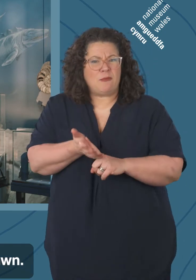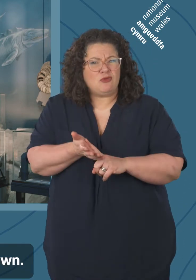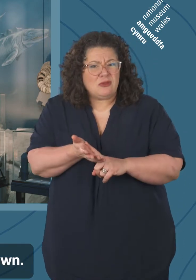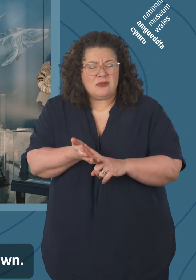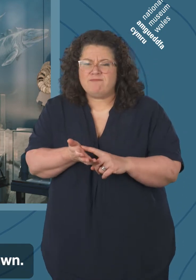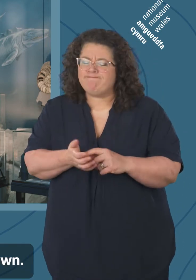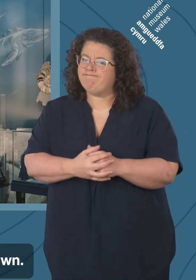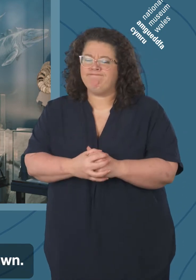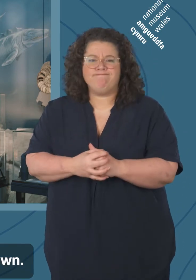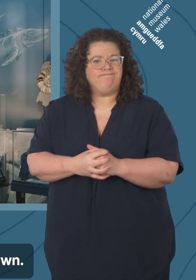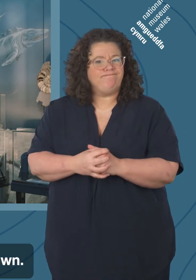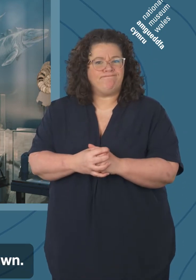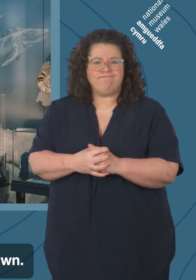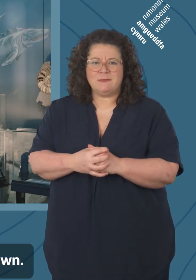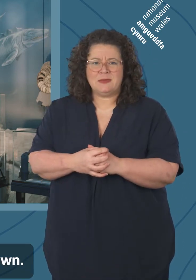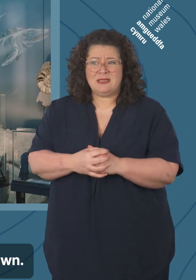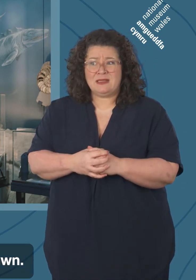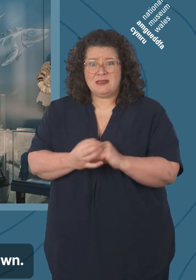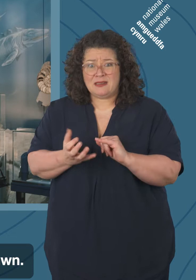Na, nid dinosaur yw hwn.